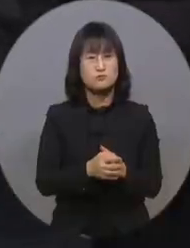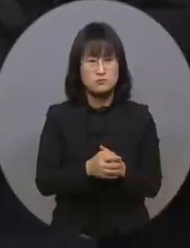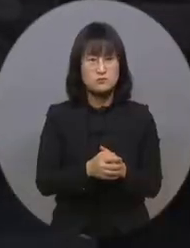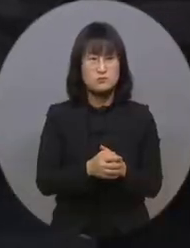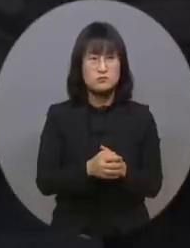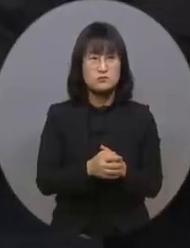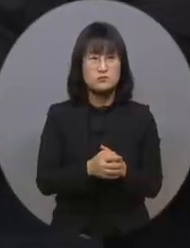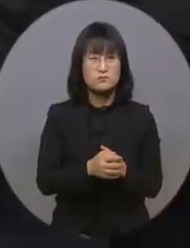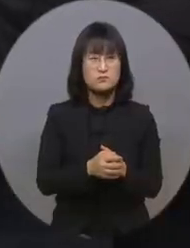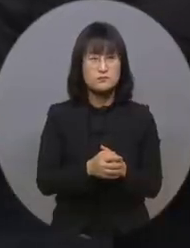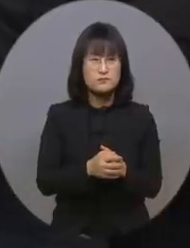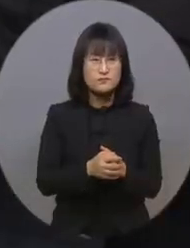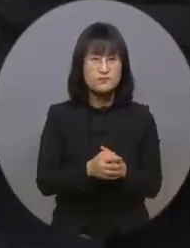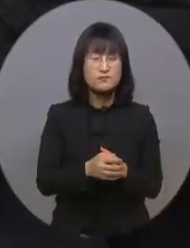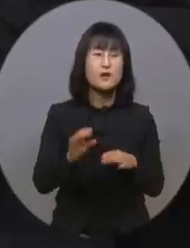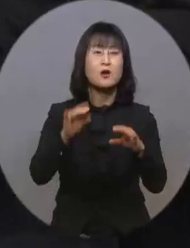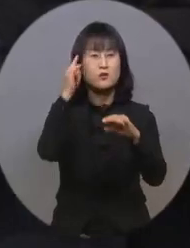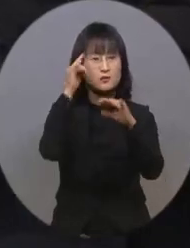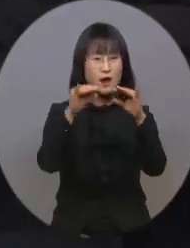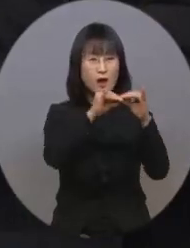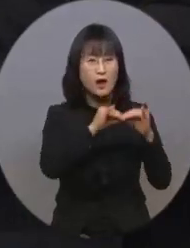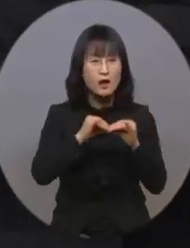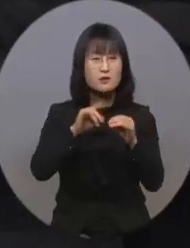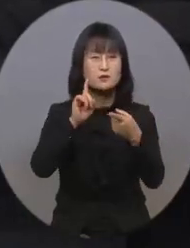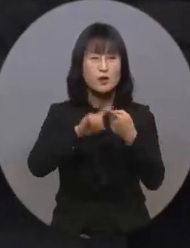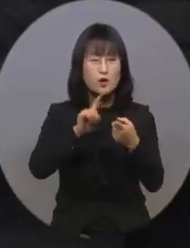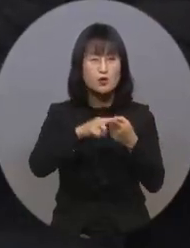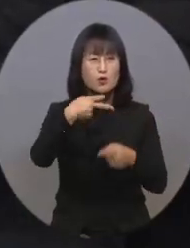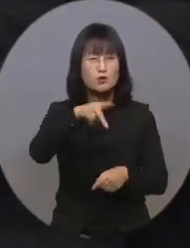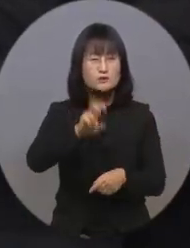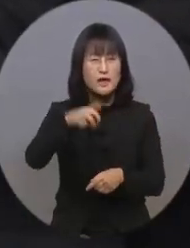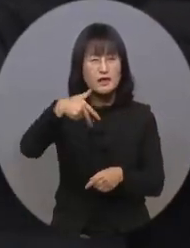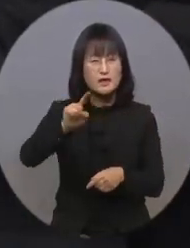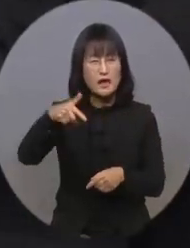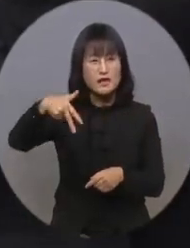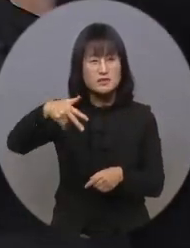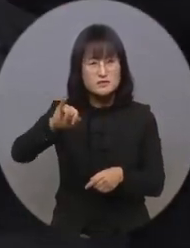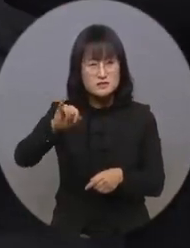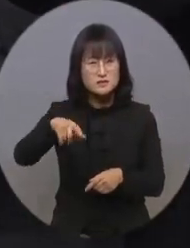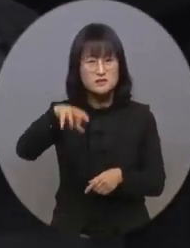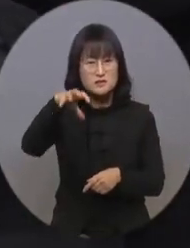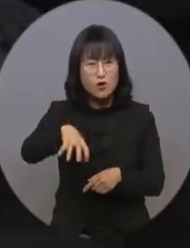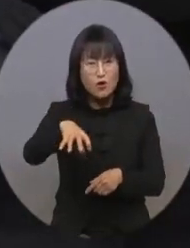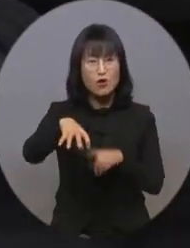모든 편의대로 상가적 출강장의